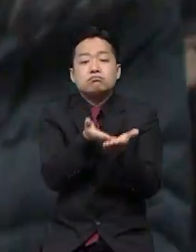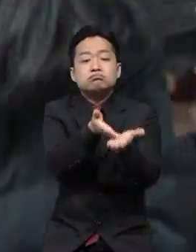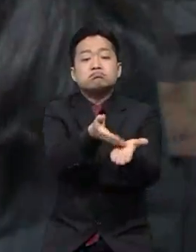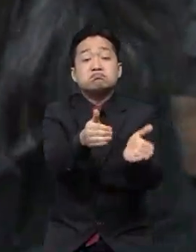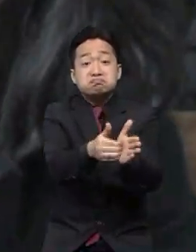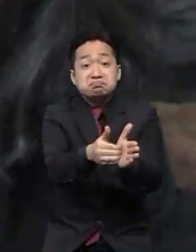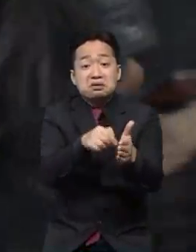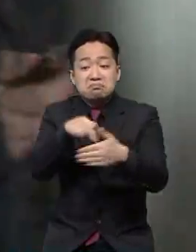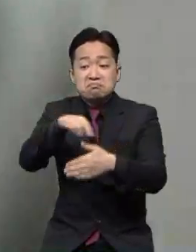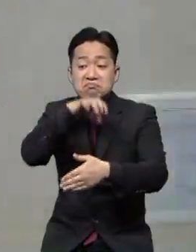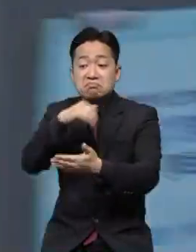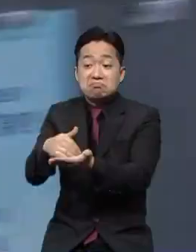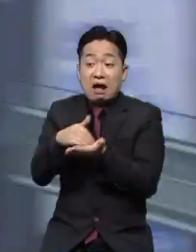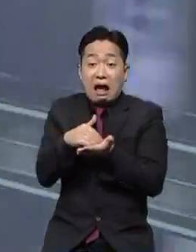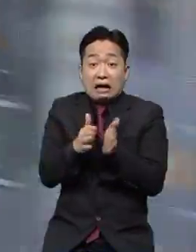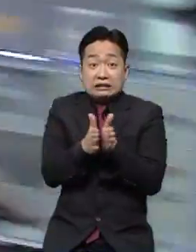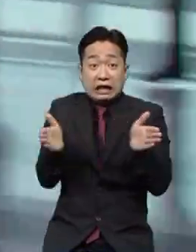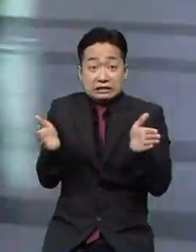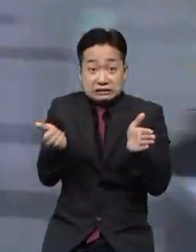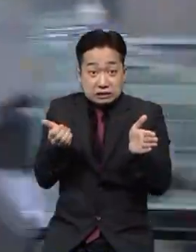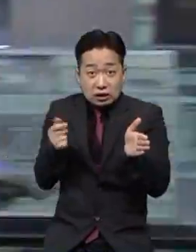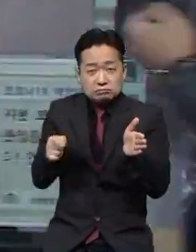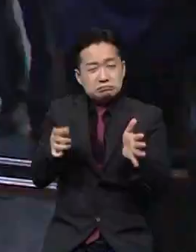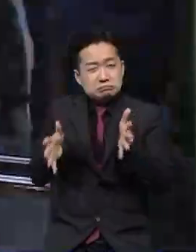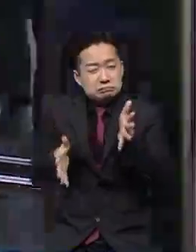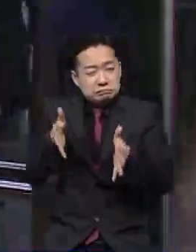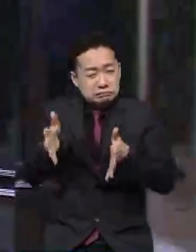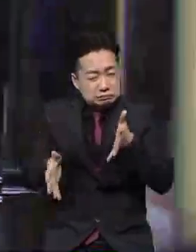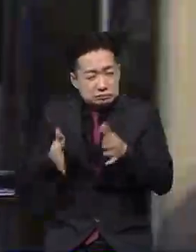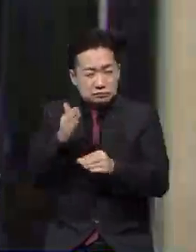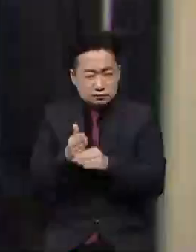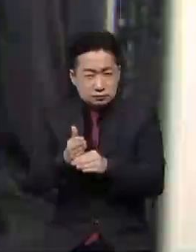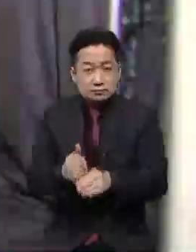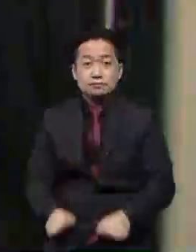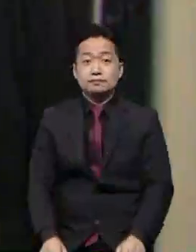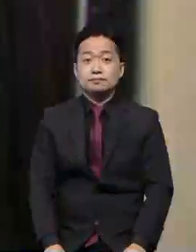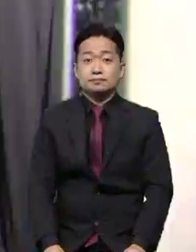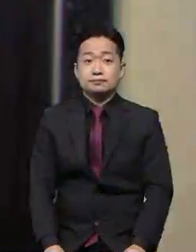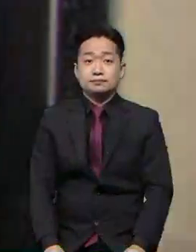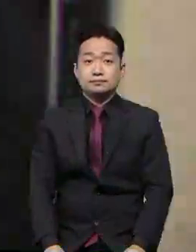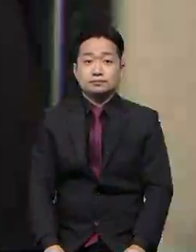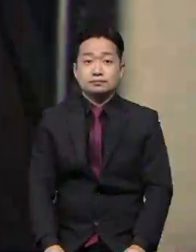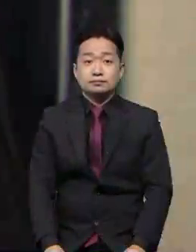당 안팎 반발에 또 시작부터 삐끗거리고 있습니다. SBS 김민정입니다.